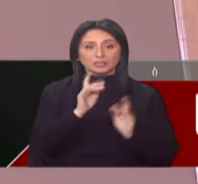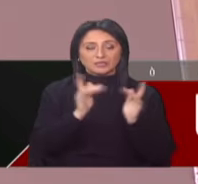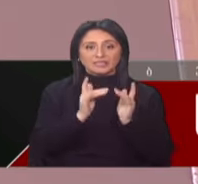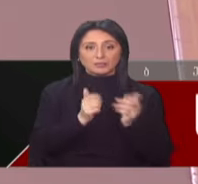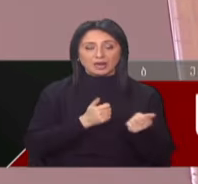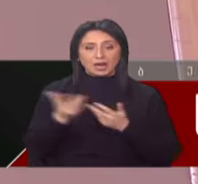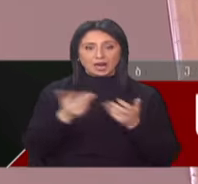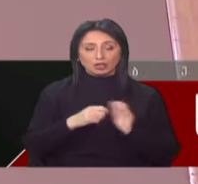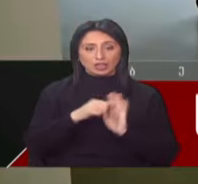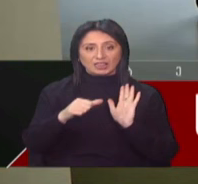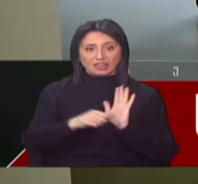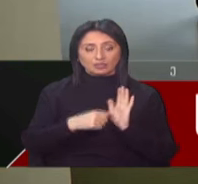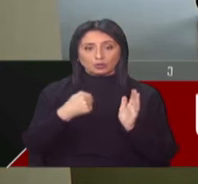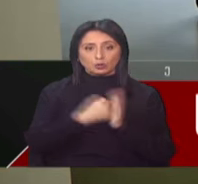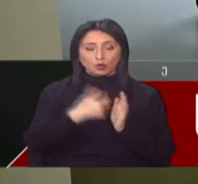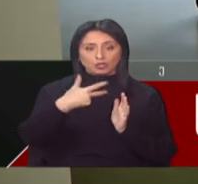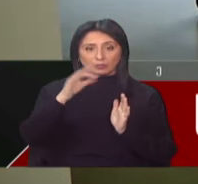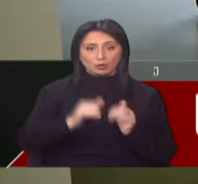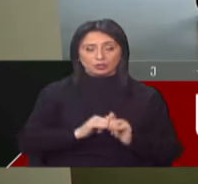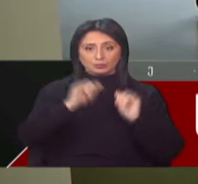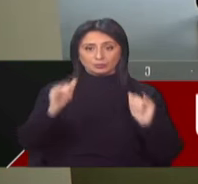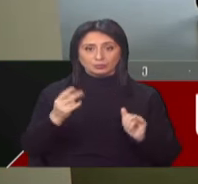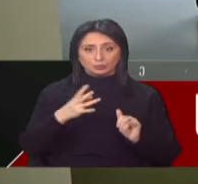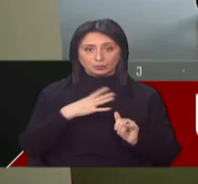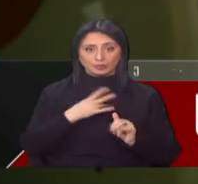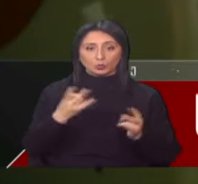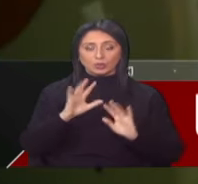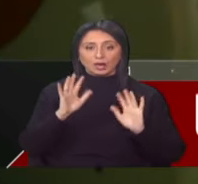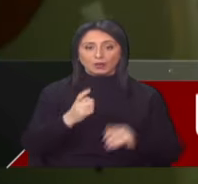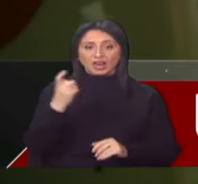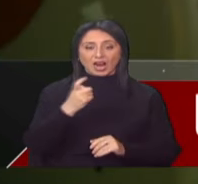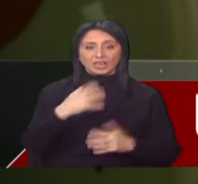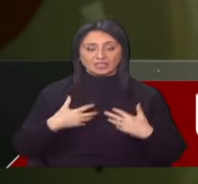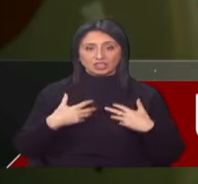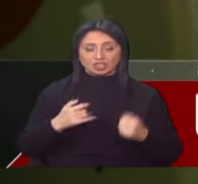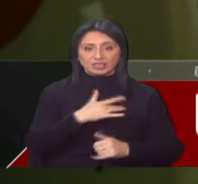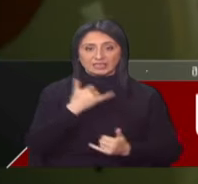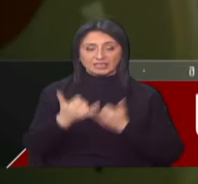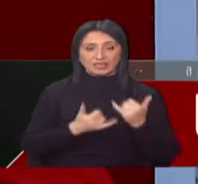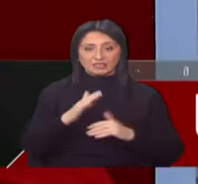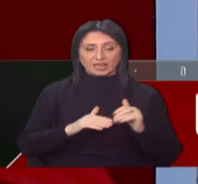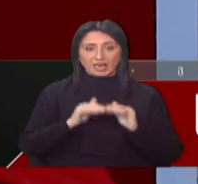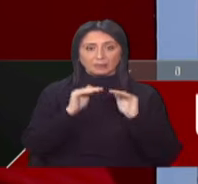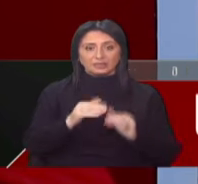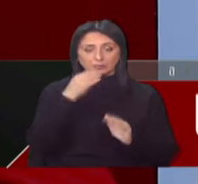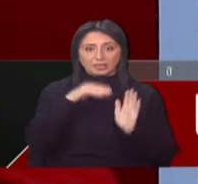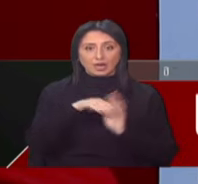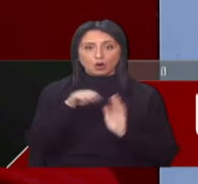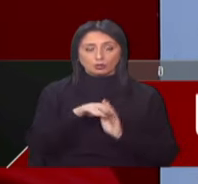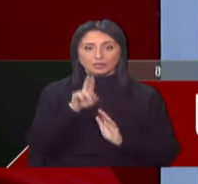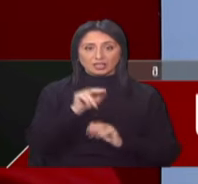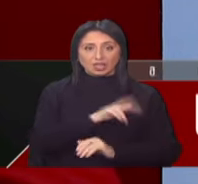საწოლების რაოდენობა 16-დან 30%-ამდე უნდა გაიზარდოს. უნდა მოხდეს ხარისხიან ჯანდაცვის სერვისებზე ხელმისაწვდომობის გაუმჯობესება